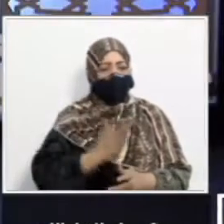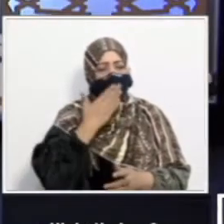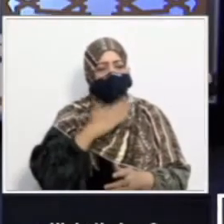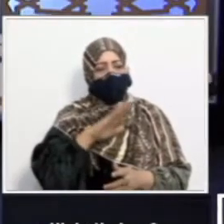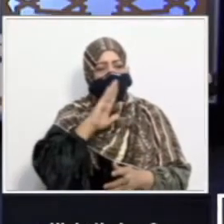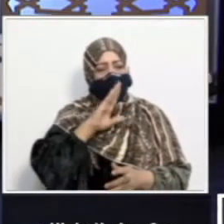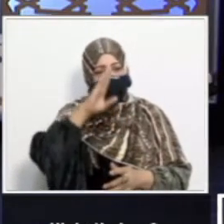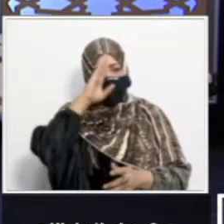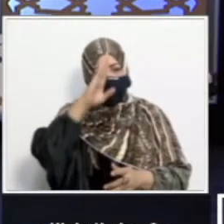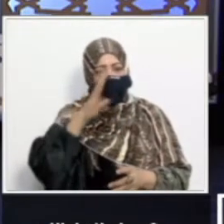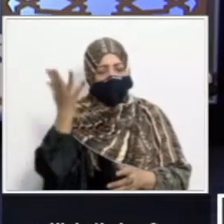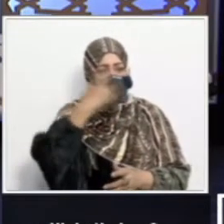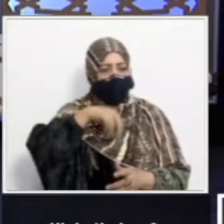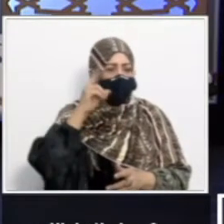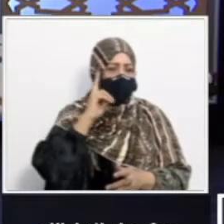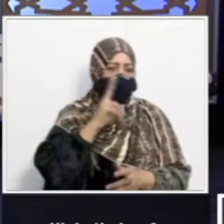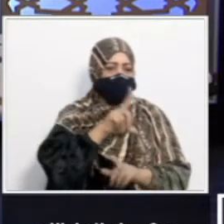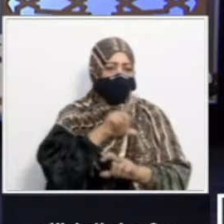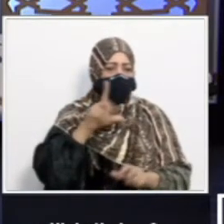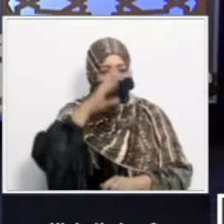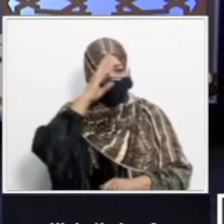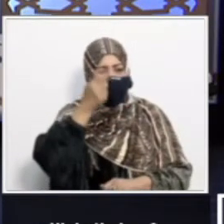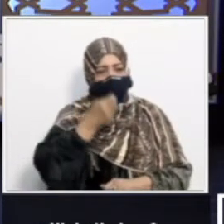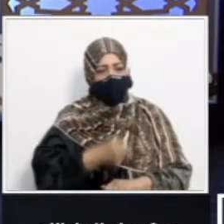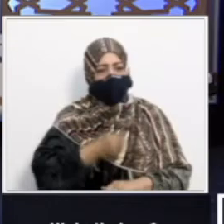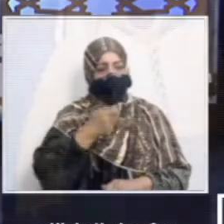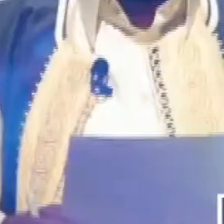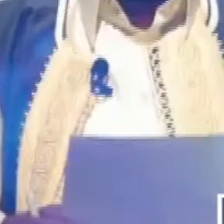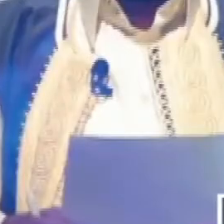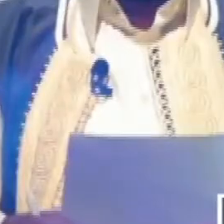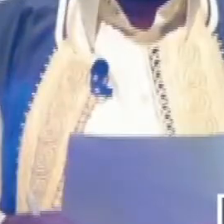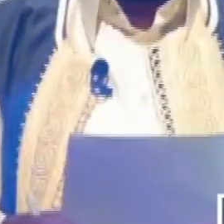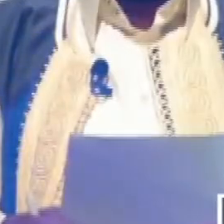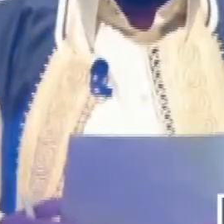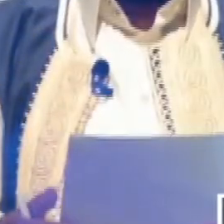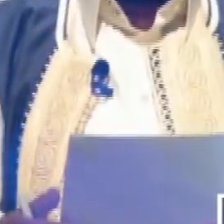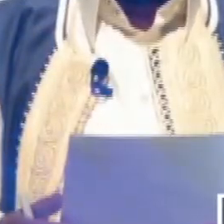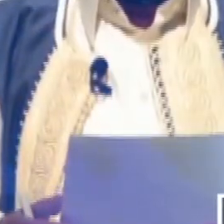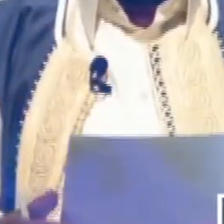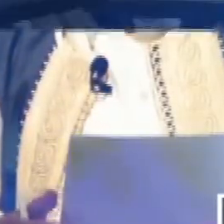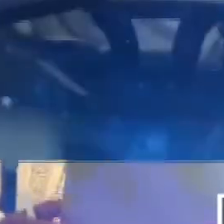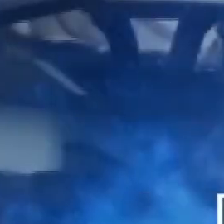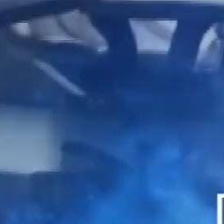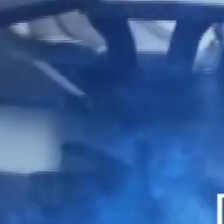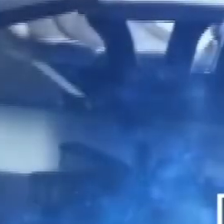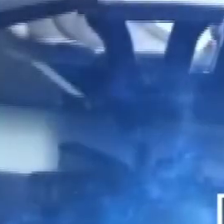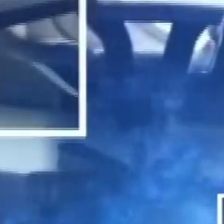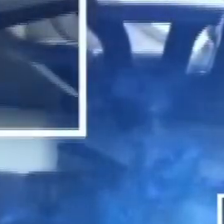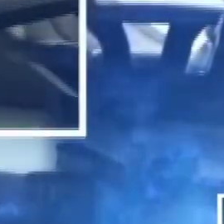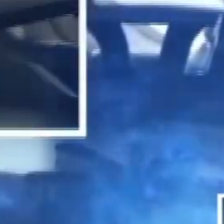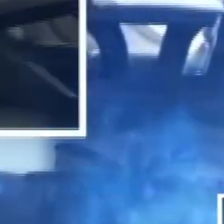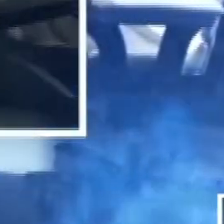بهم ملئت مرابعنا ربيعا، وكانت قبل مرأى العلم